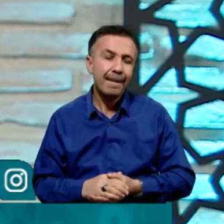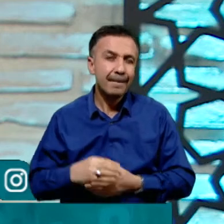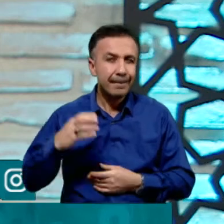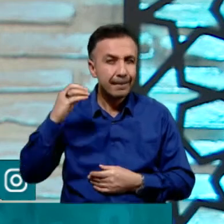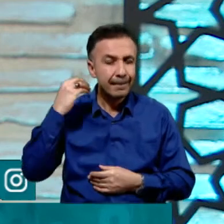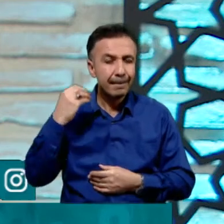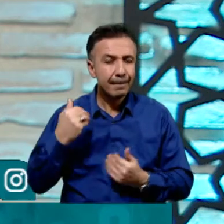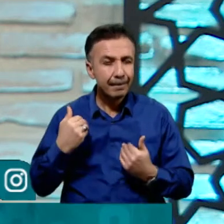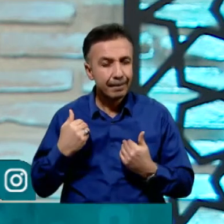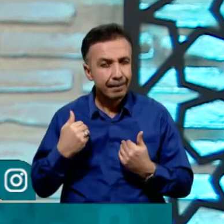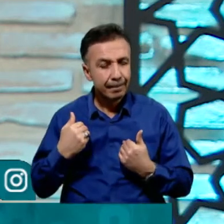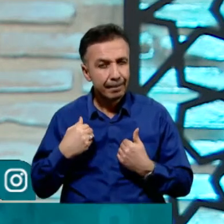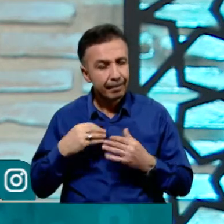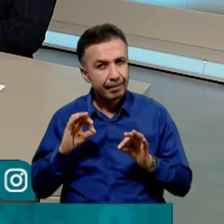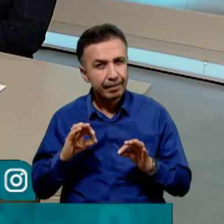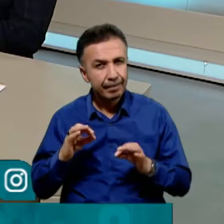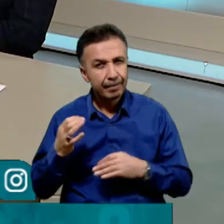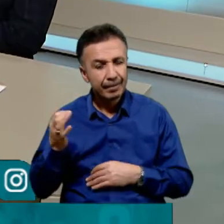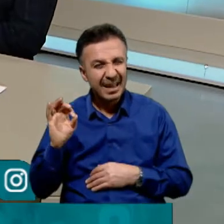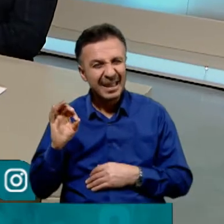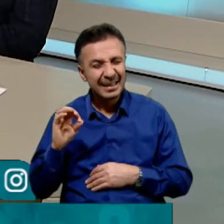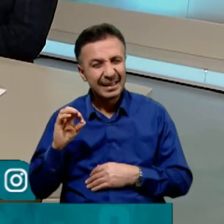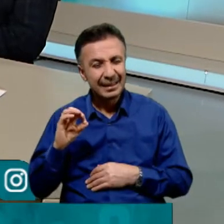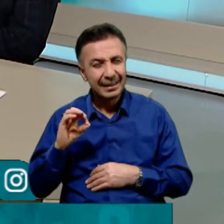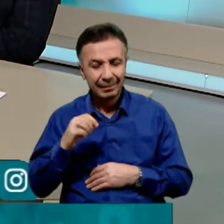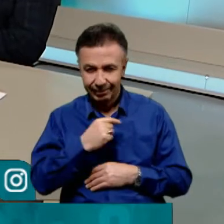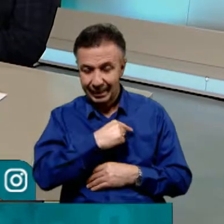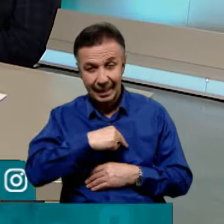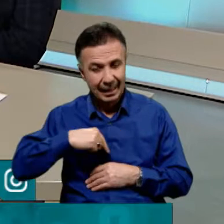Şimdi ben bir altın takı buldum. Evet.